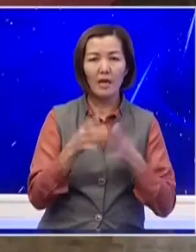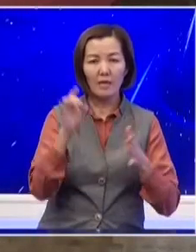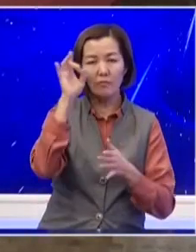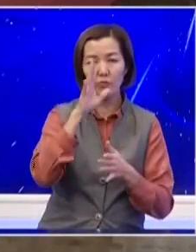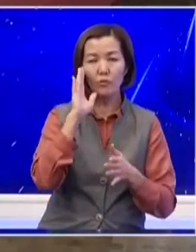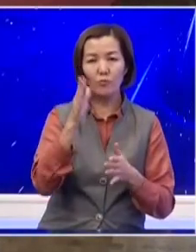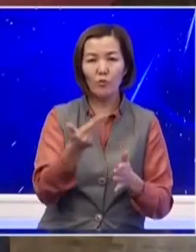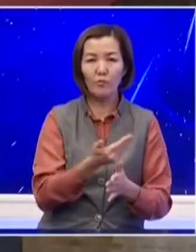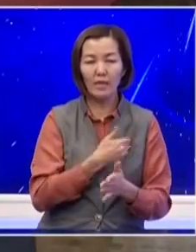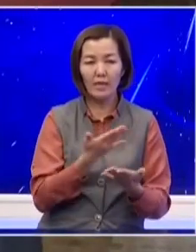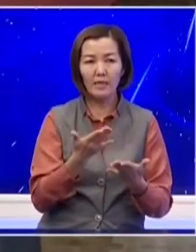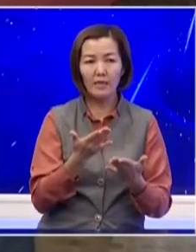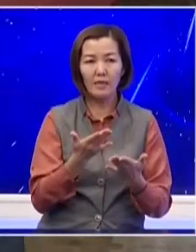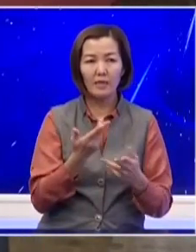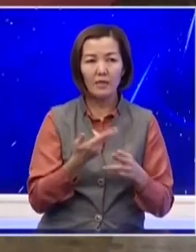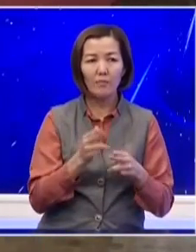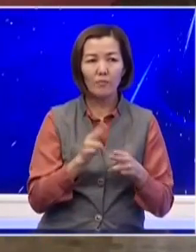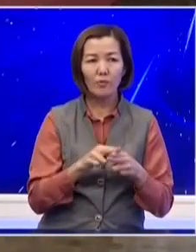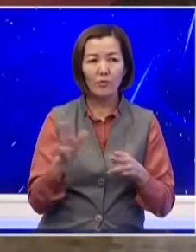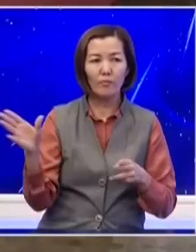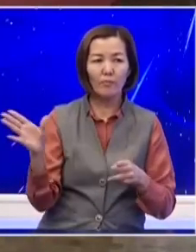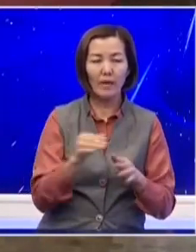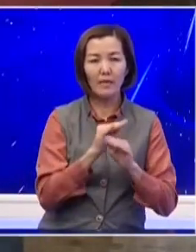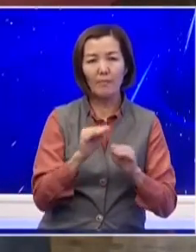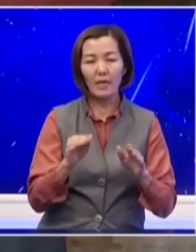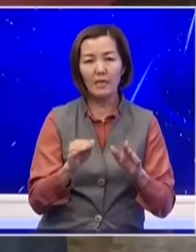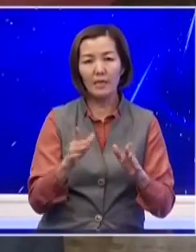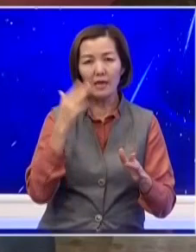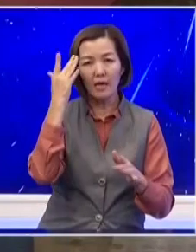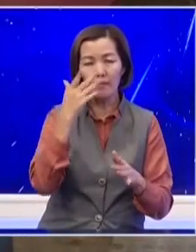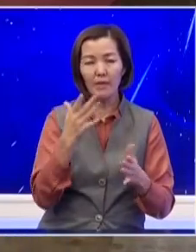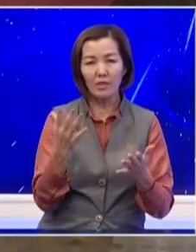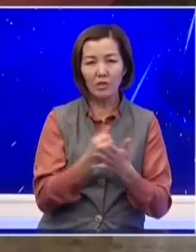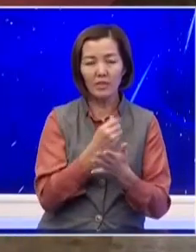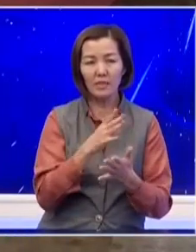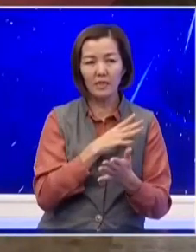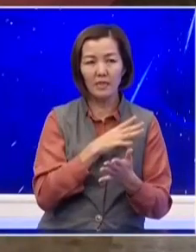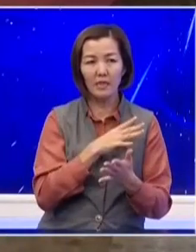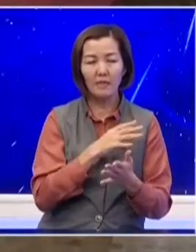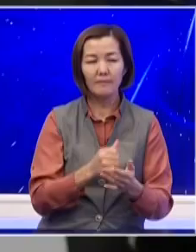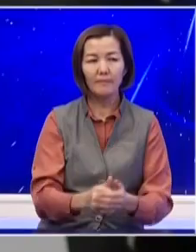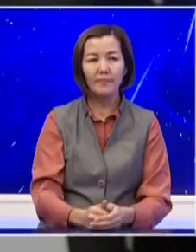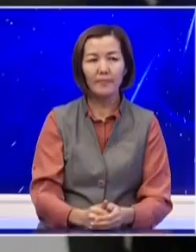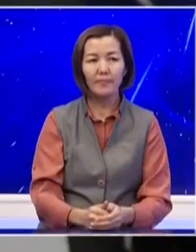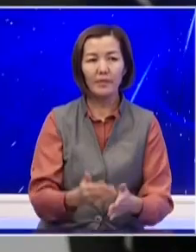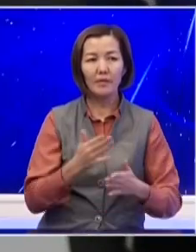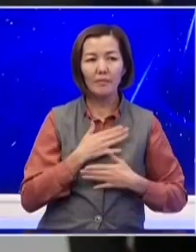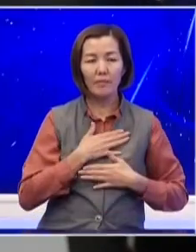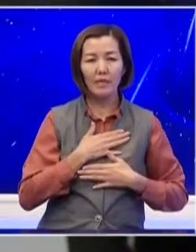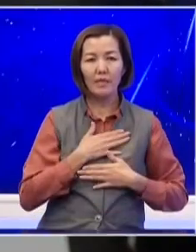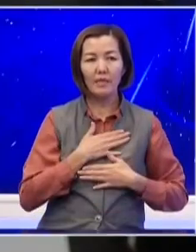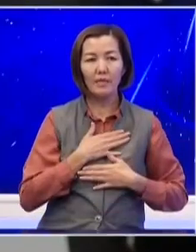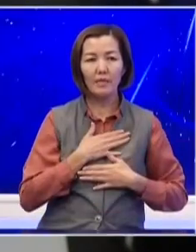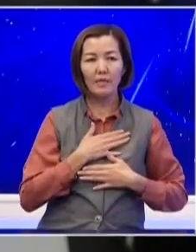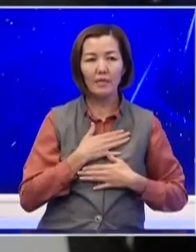келеді. Бұл дәрежеге барлық баланың жеткісі келетін армандарым бірі. Мен сүйікті